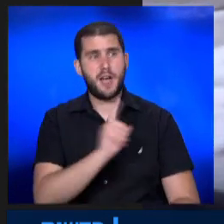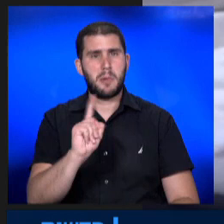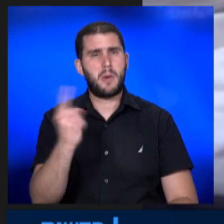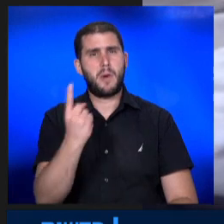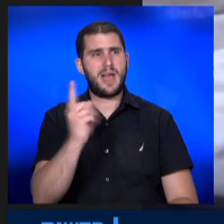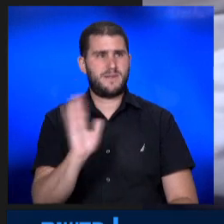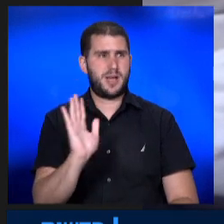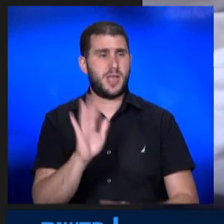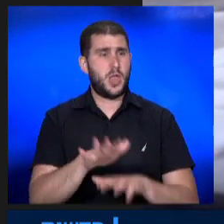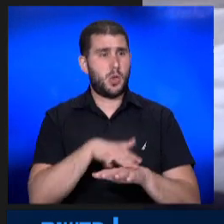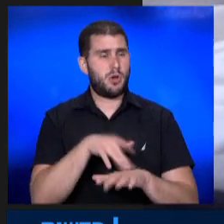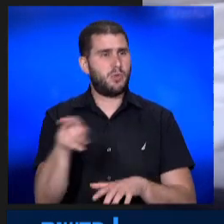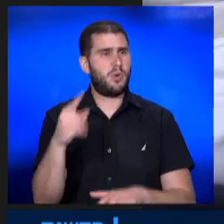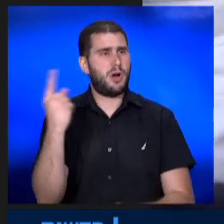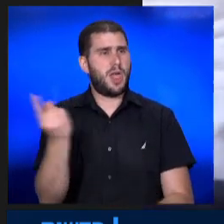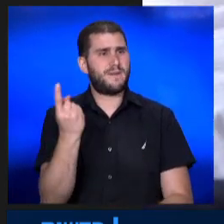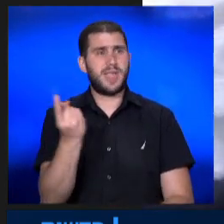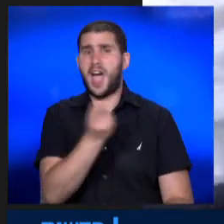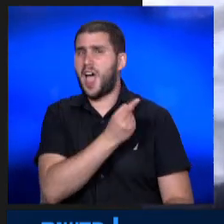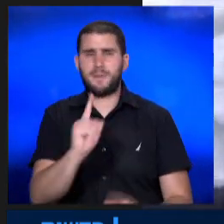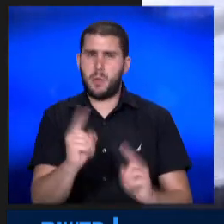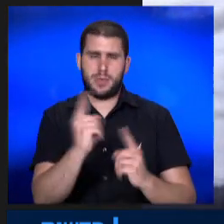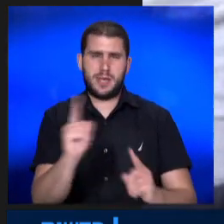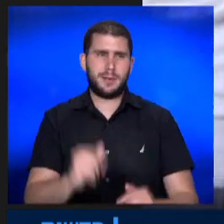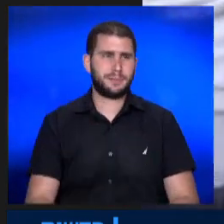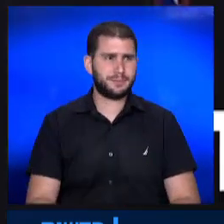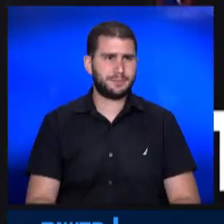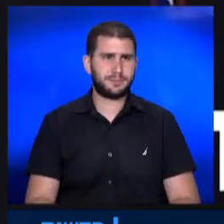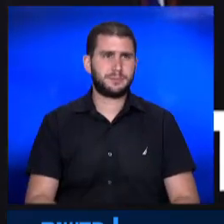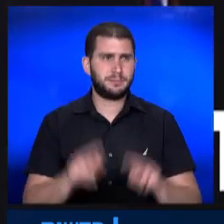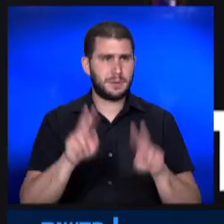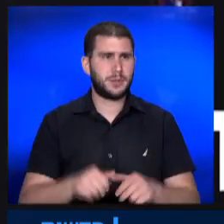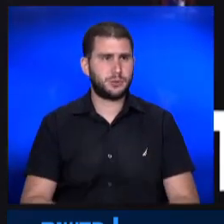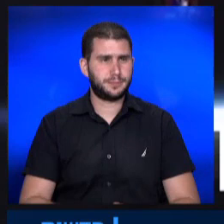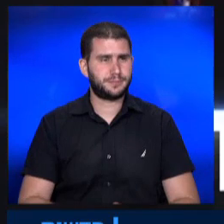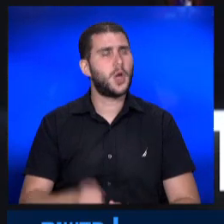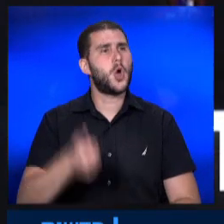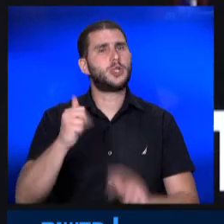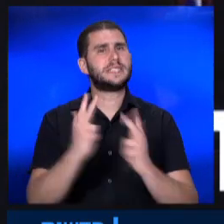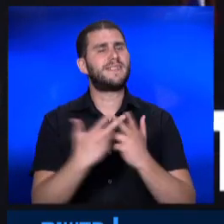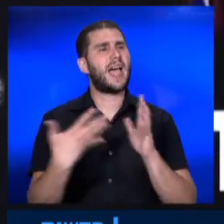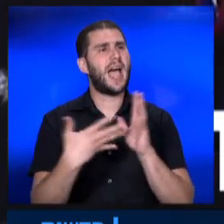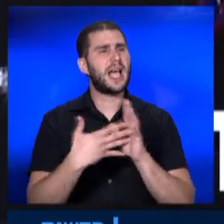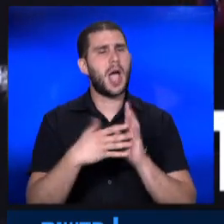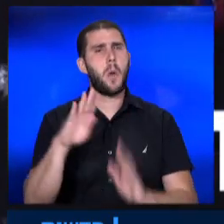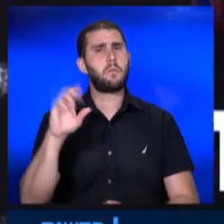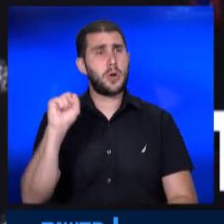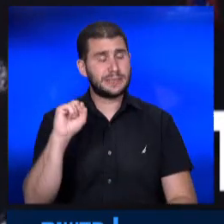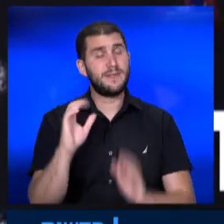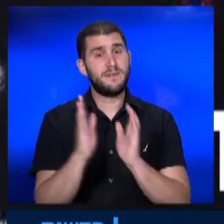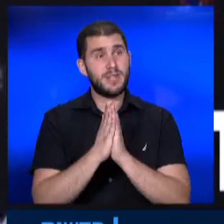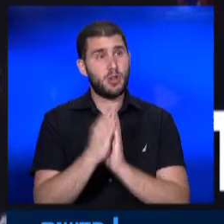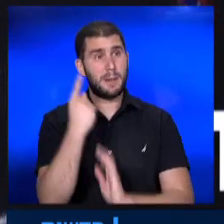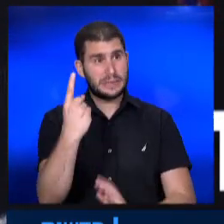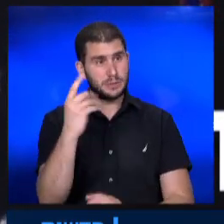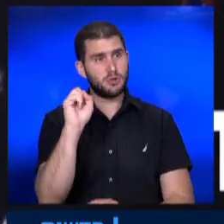לבד, התחושה שהוא לבד אף פעם לא תהיה לו. לגמרי. ראש צוות החקירה בוסי ביקשה גם היא